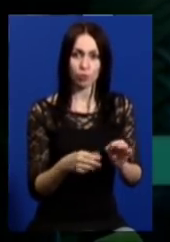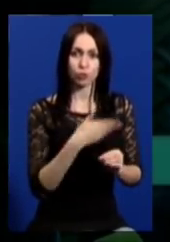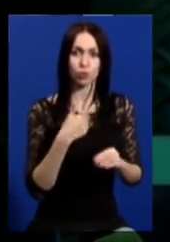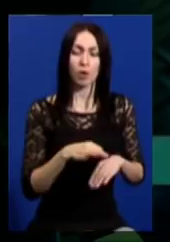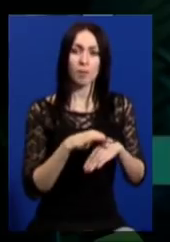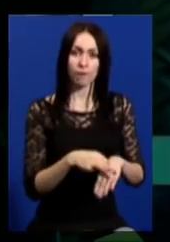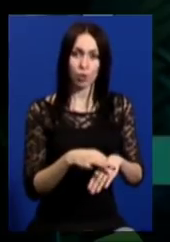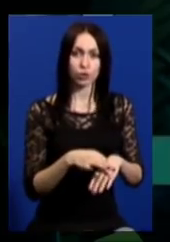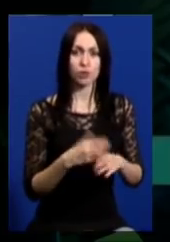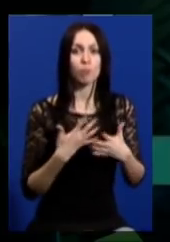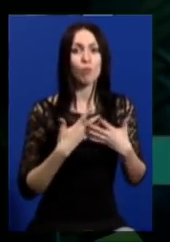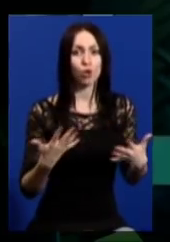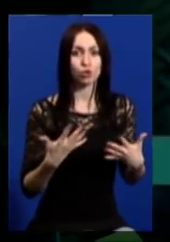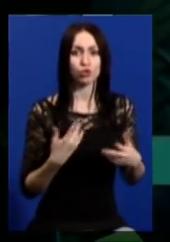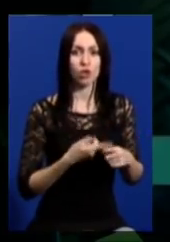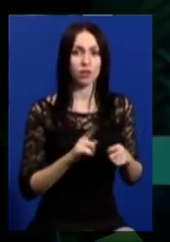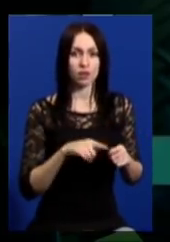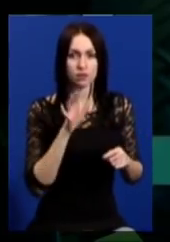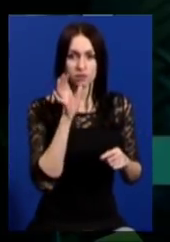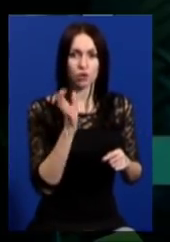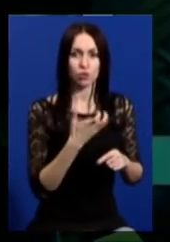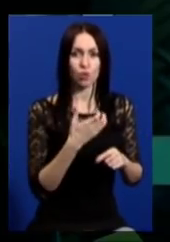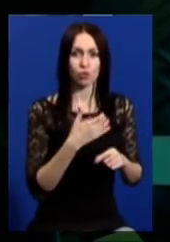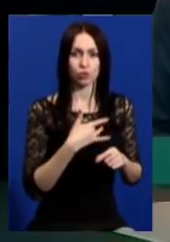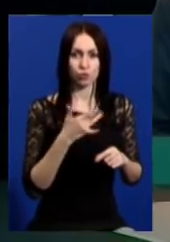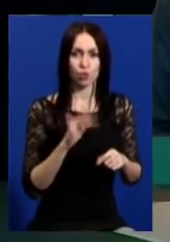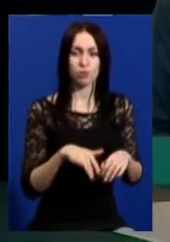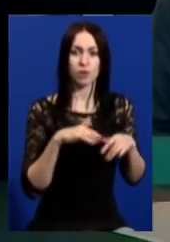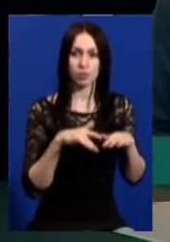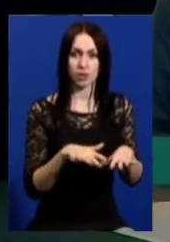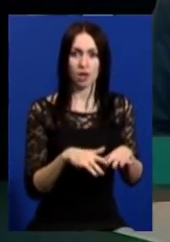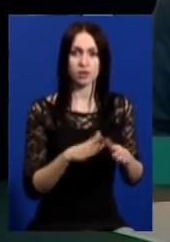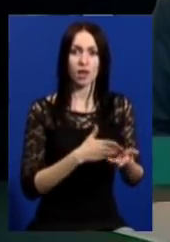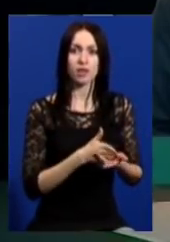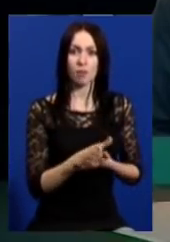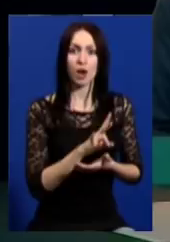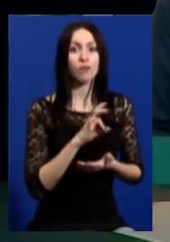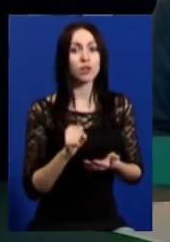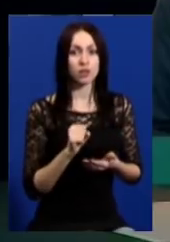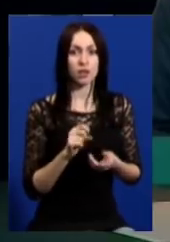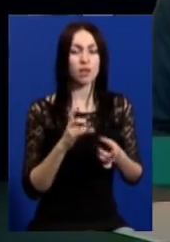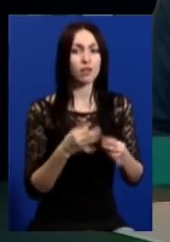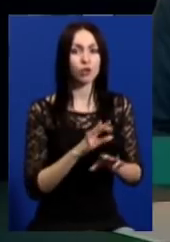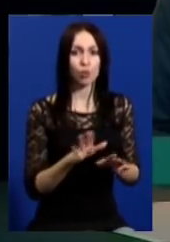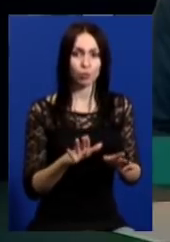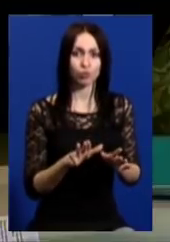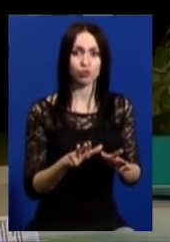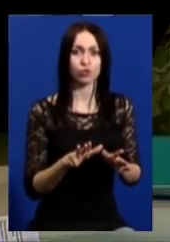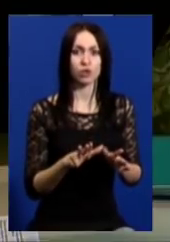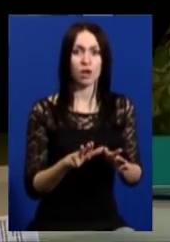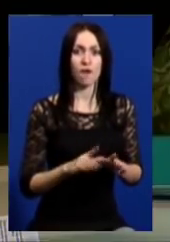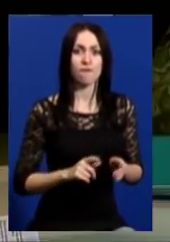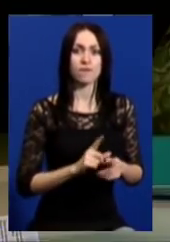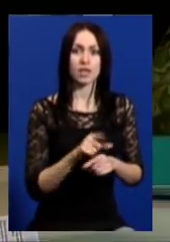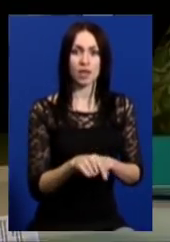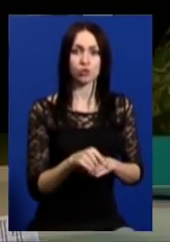проводимо більш такі серйозні і жорсткі заходи, спрямовані на недопущення в'їзду